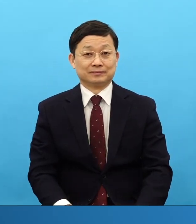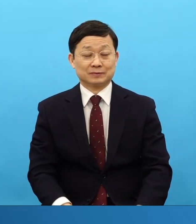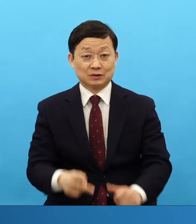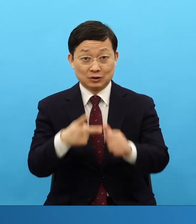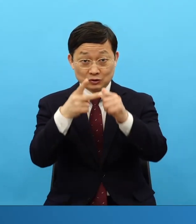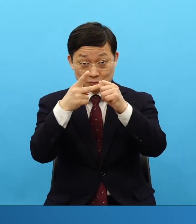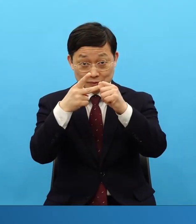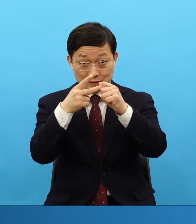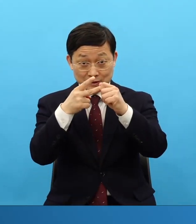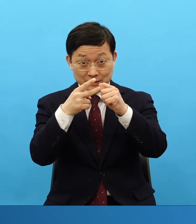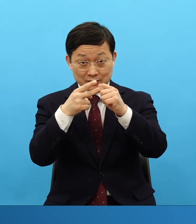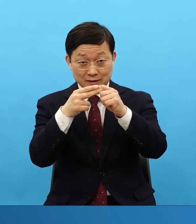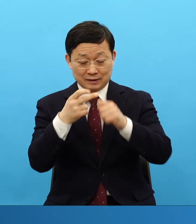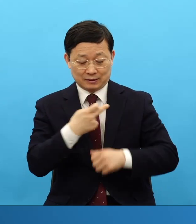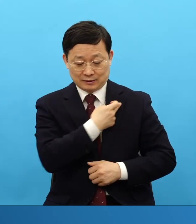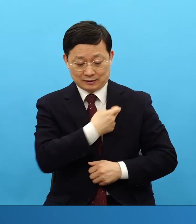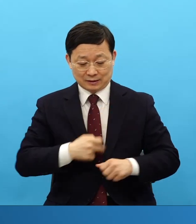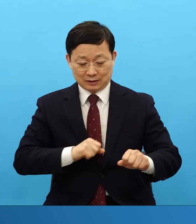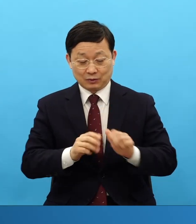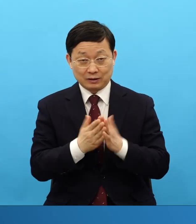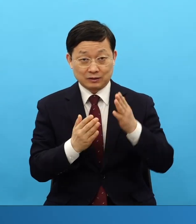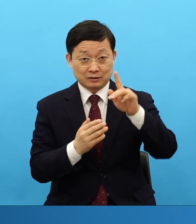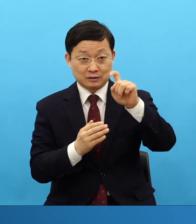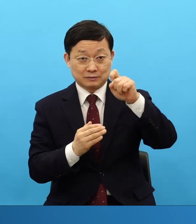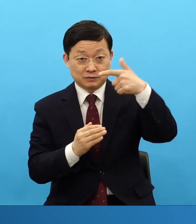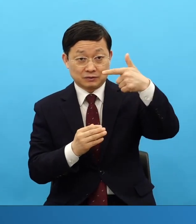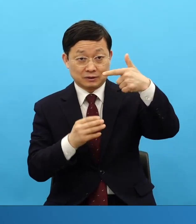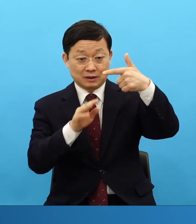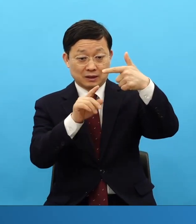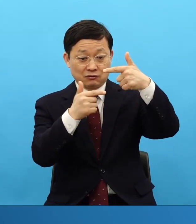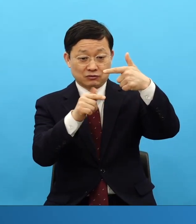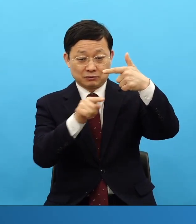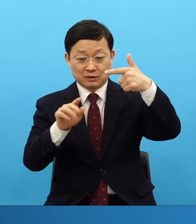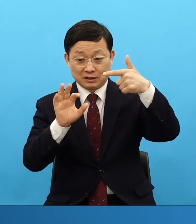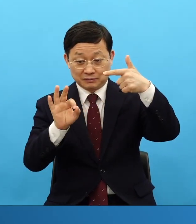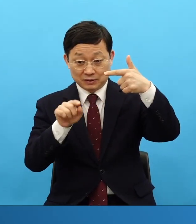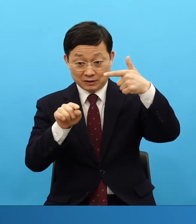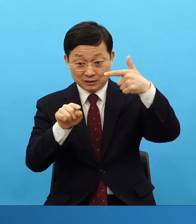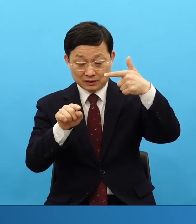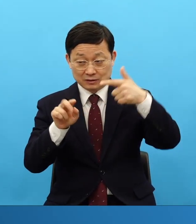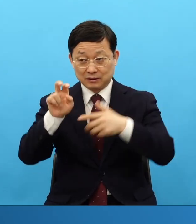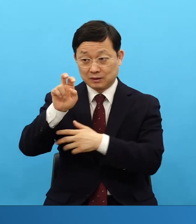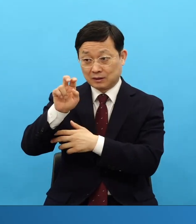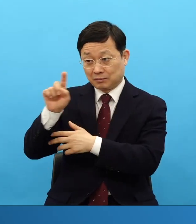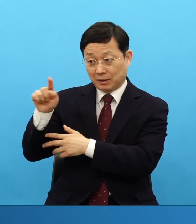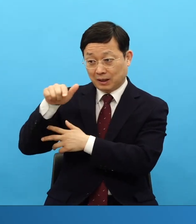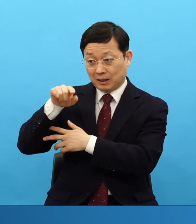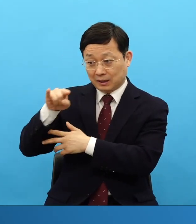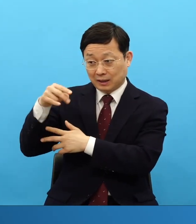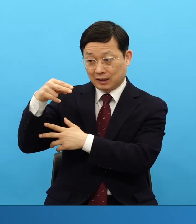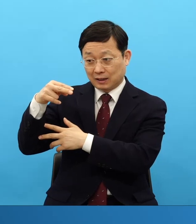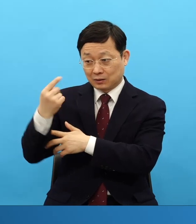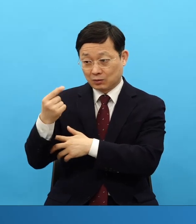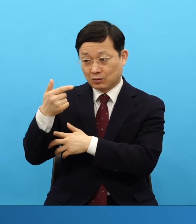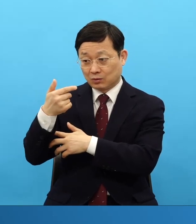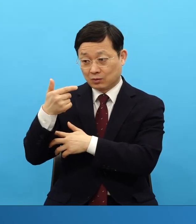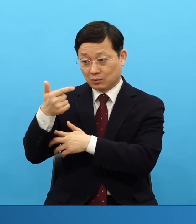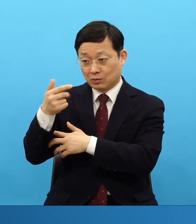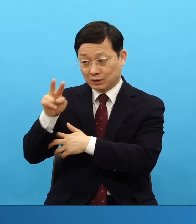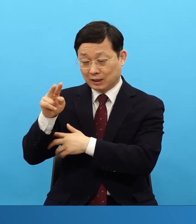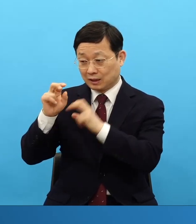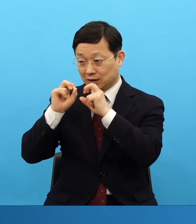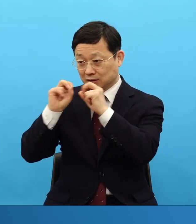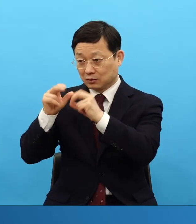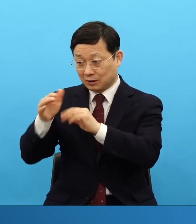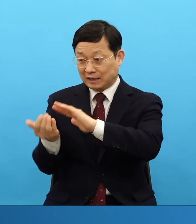마게도냐로 가기 전에 일어난 거죠. What occurred before he went to Macedonia, 문이 다 막히고 이럴 때입니다.